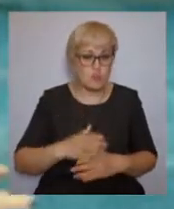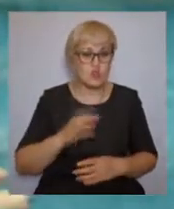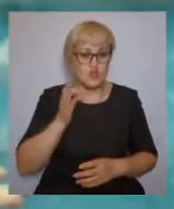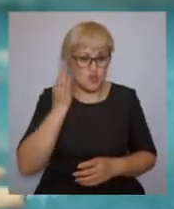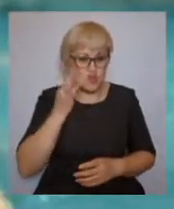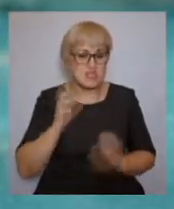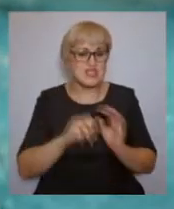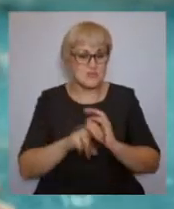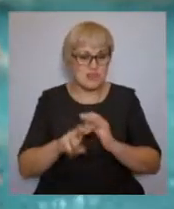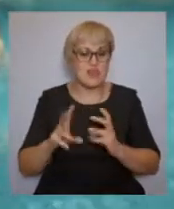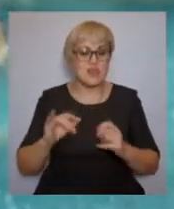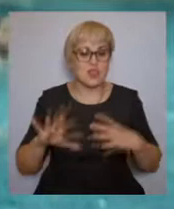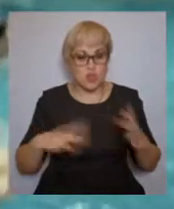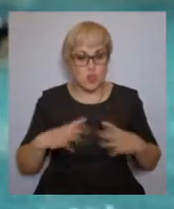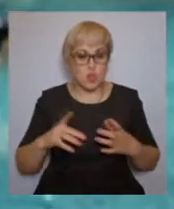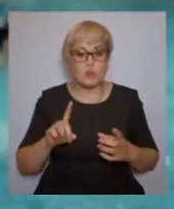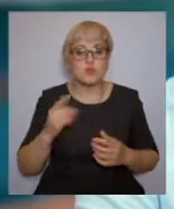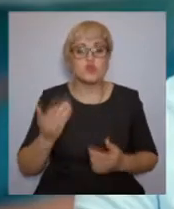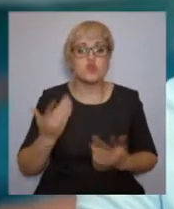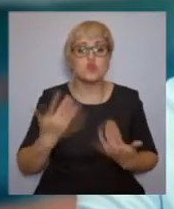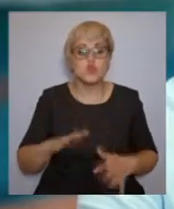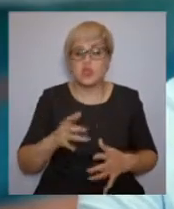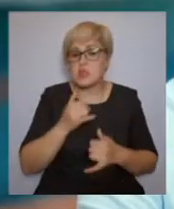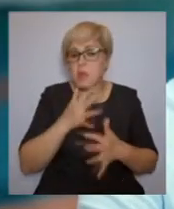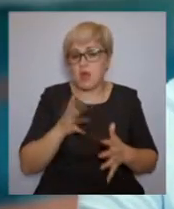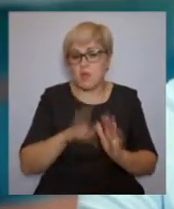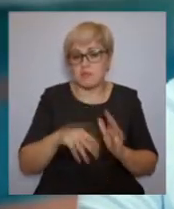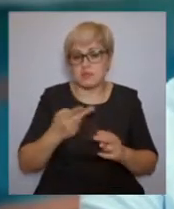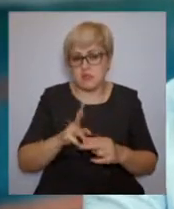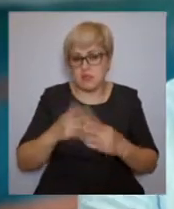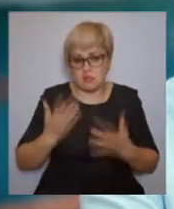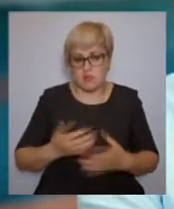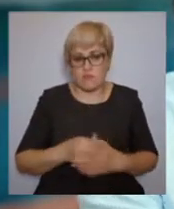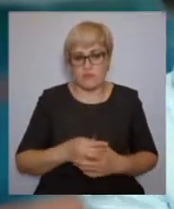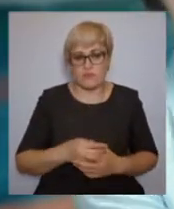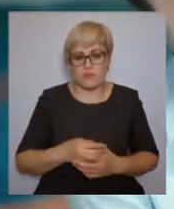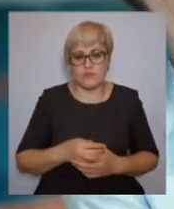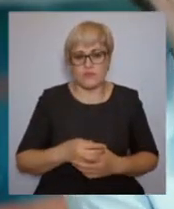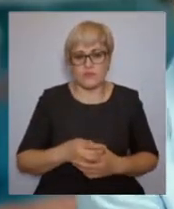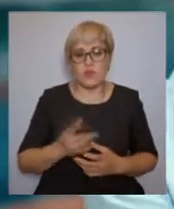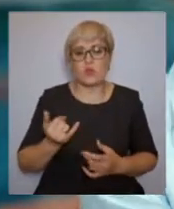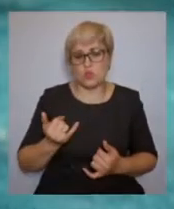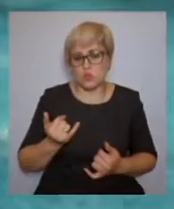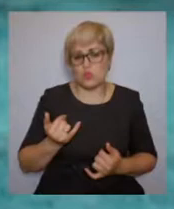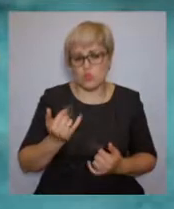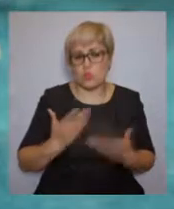тренировке потому что ты уже вот без этого не могла вот этот какой момент случилось